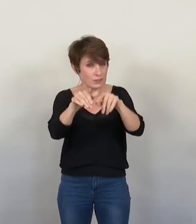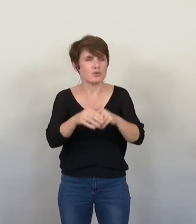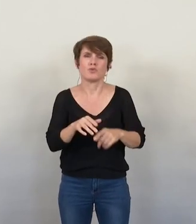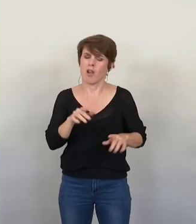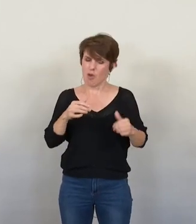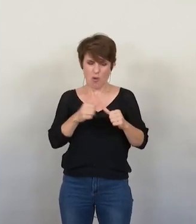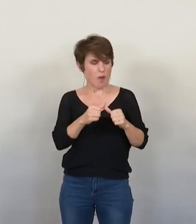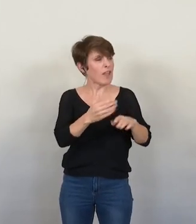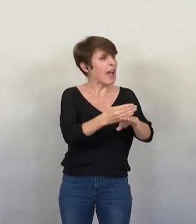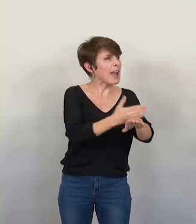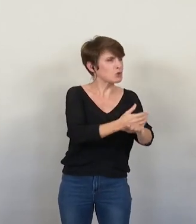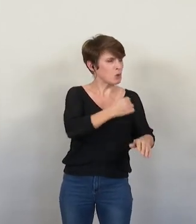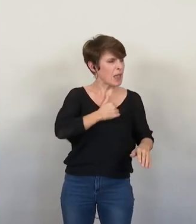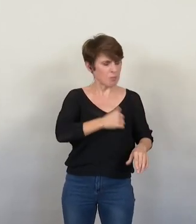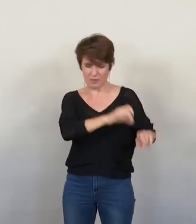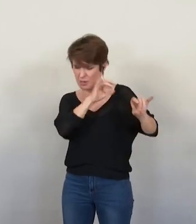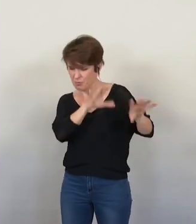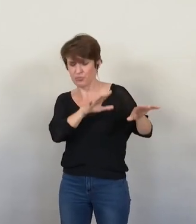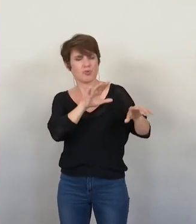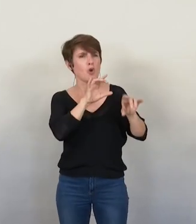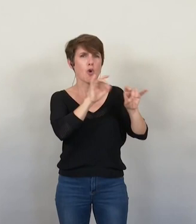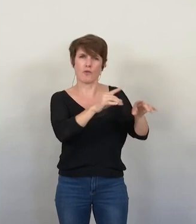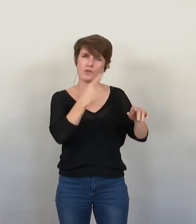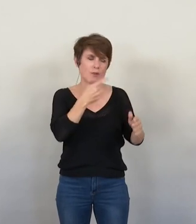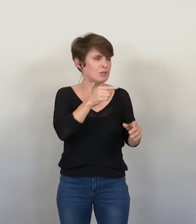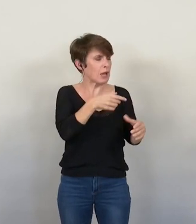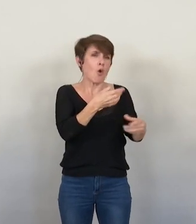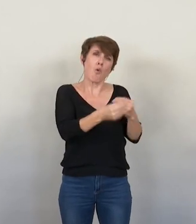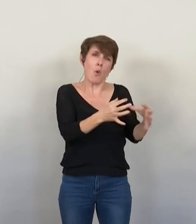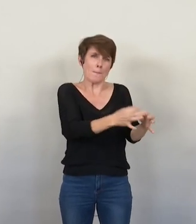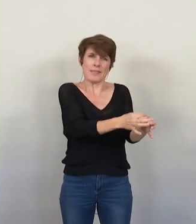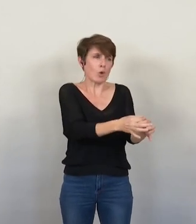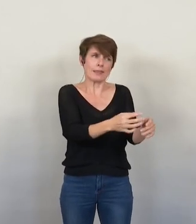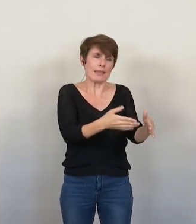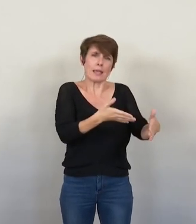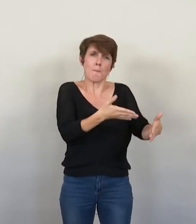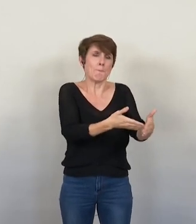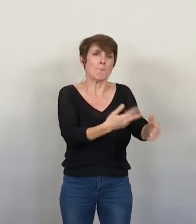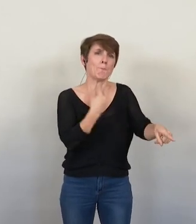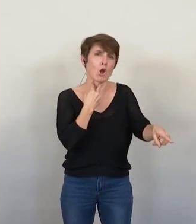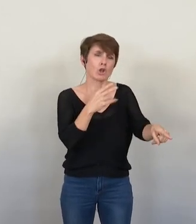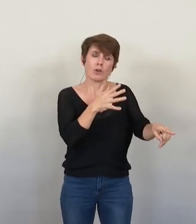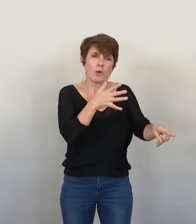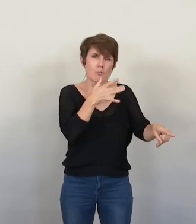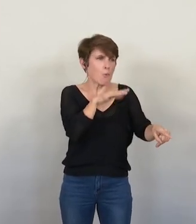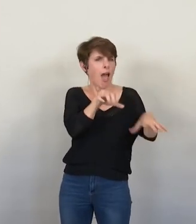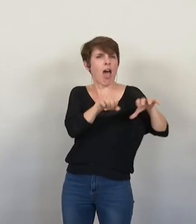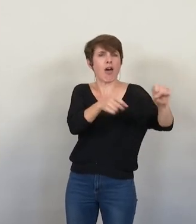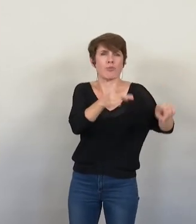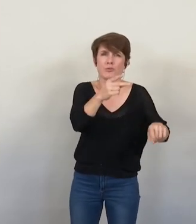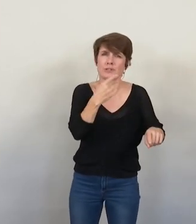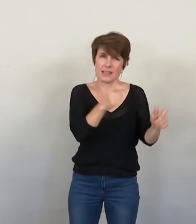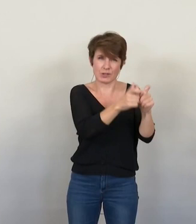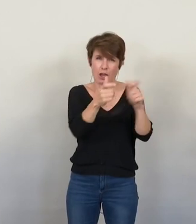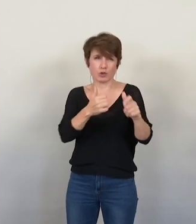privé avec une minorité de blocage dans nos sociétés d'économie mixte l'actionnaire privé ne pourra être un acteur dans le domaine d'activité de